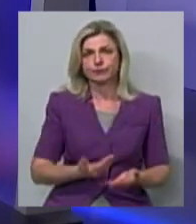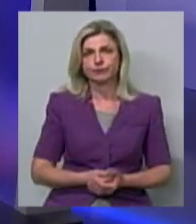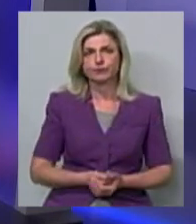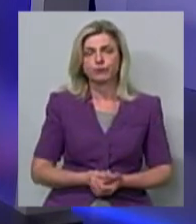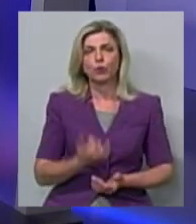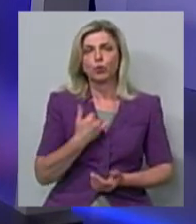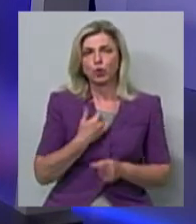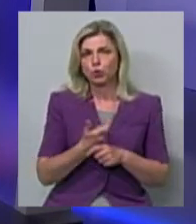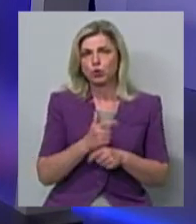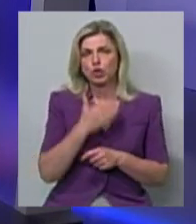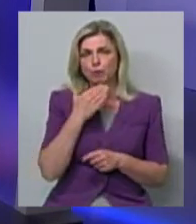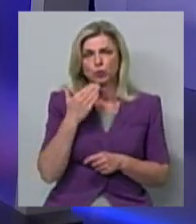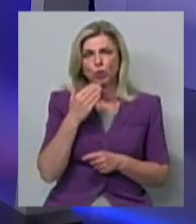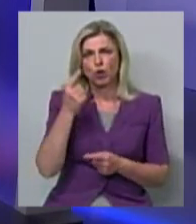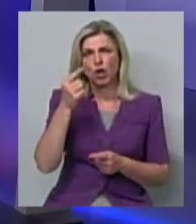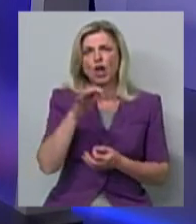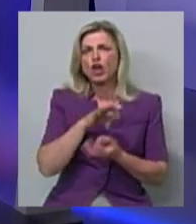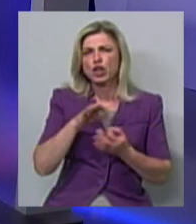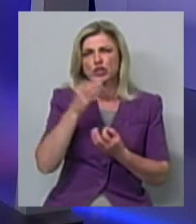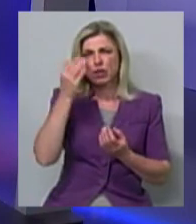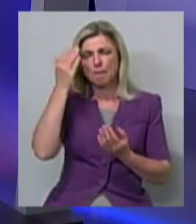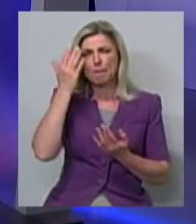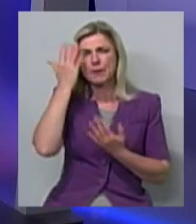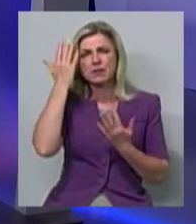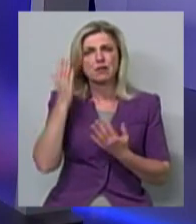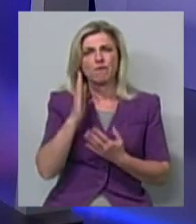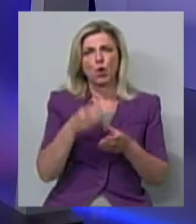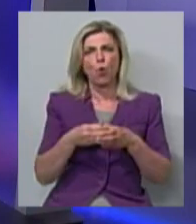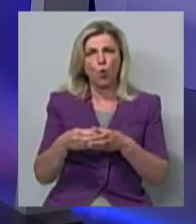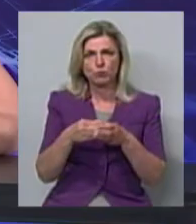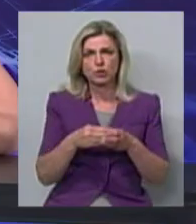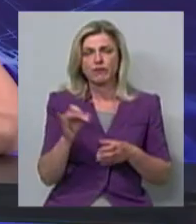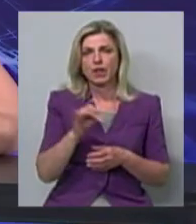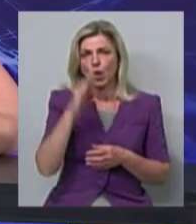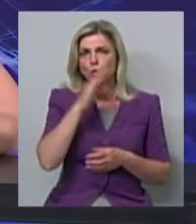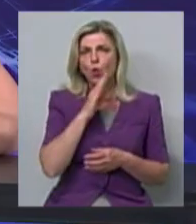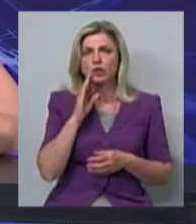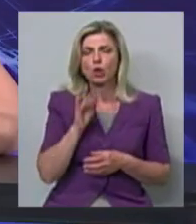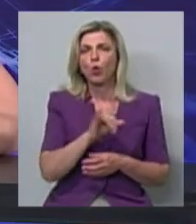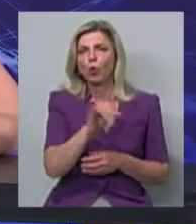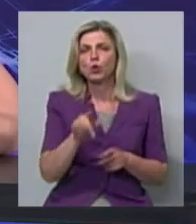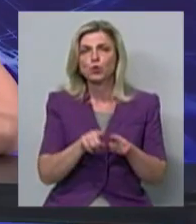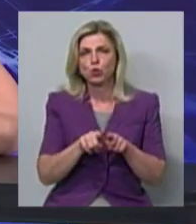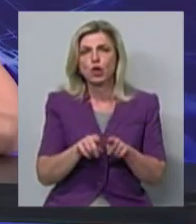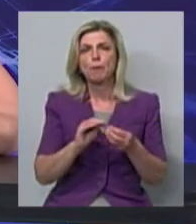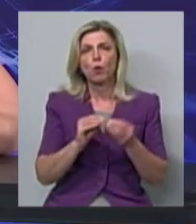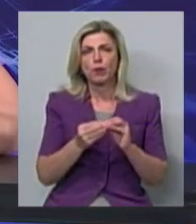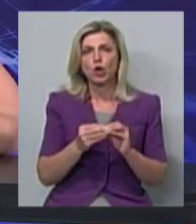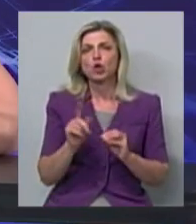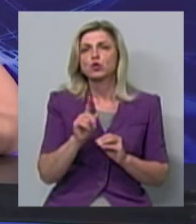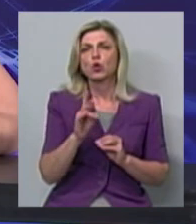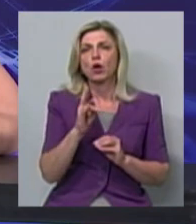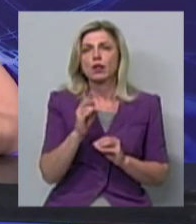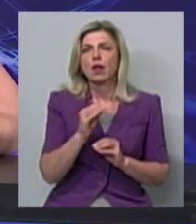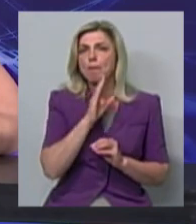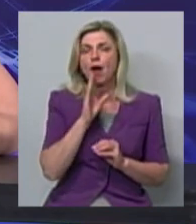нас очень много предубеждений существует в обществе. И эти родители еще, у них тоже такая проблема. Не только то, что в семье, не то, что